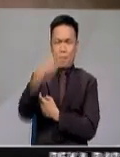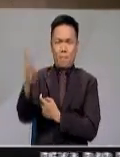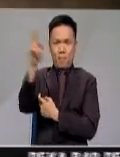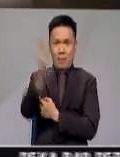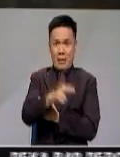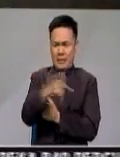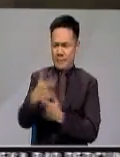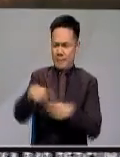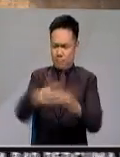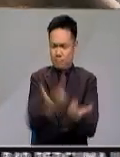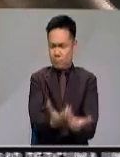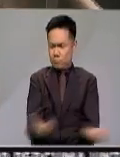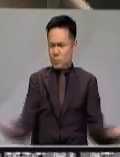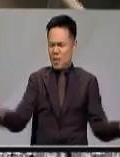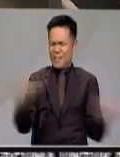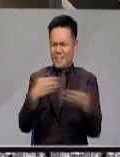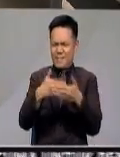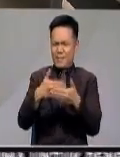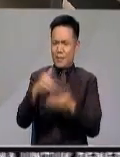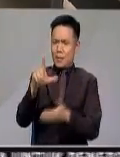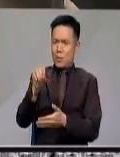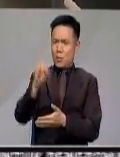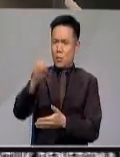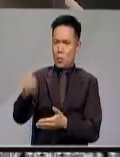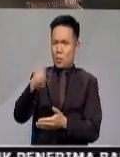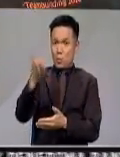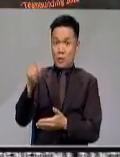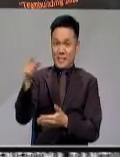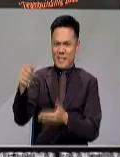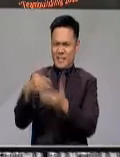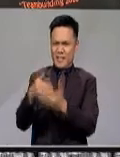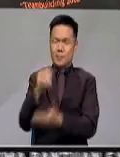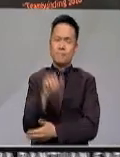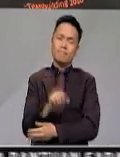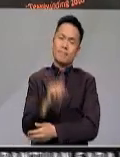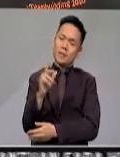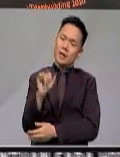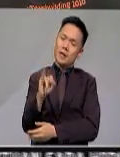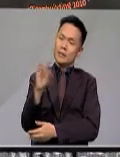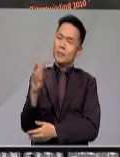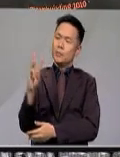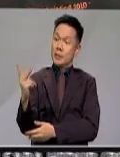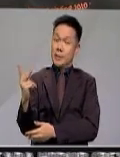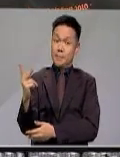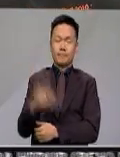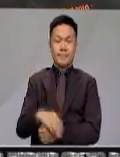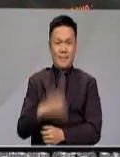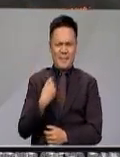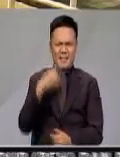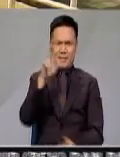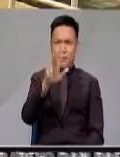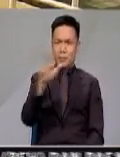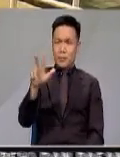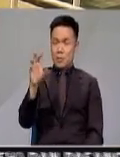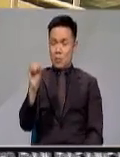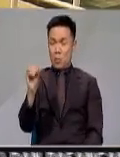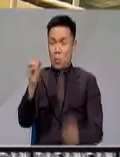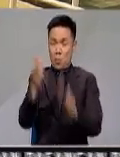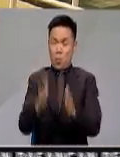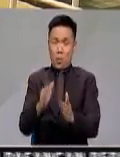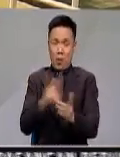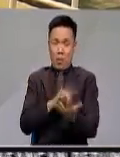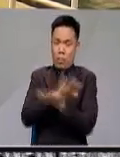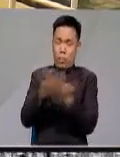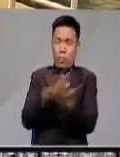lurang pembentungan sekitar loji milik Indahwater Konsortium Sungai Berhad. Impaknya, hampir 330,000 akaun pengguna